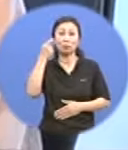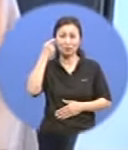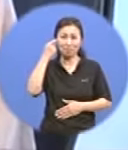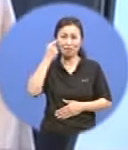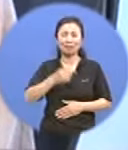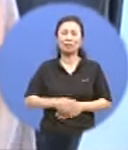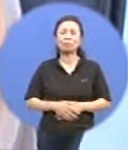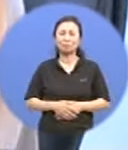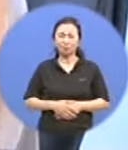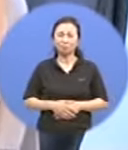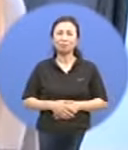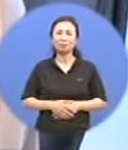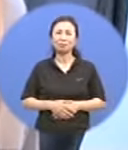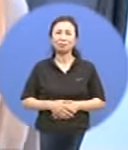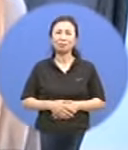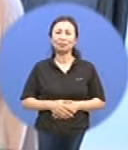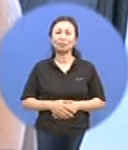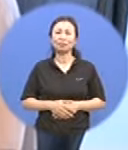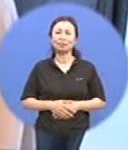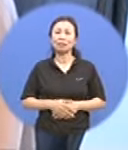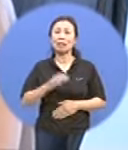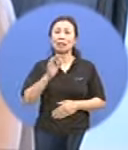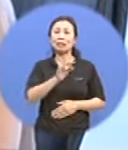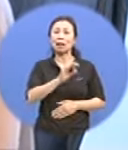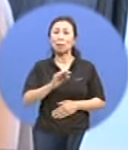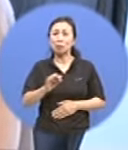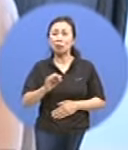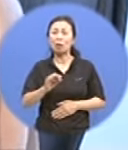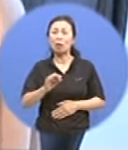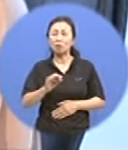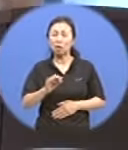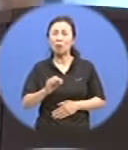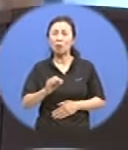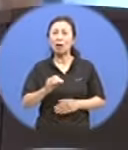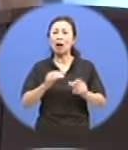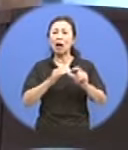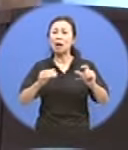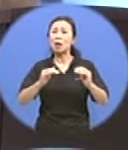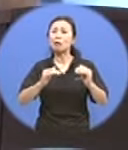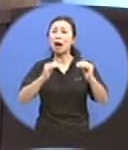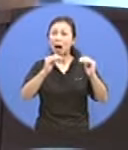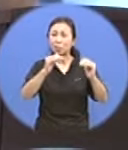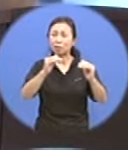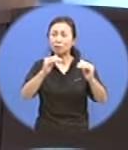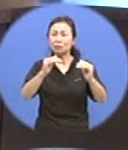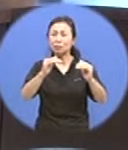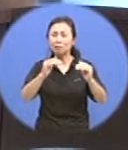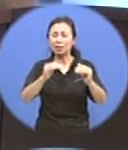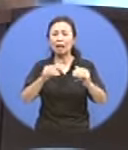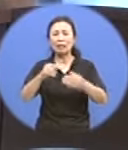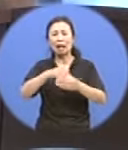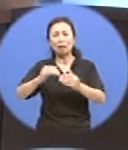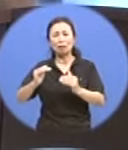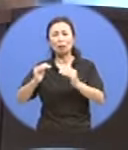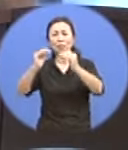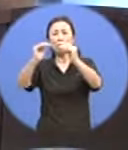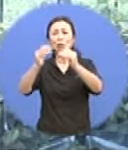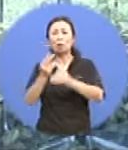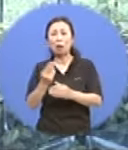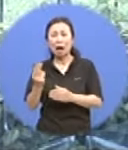て、商品のレベルアップ、それから高度化というのも大事なんでしょうね。 そうです